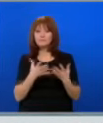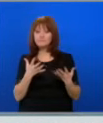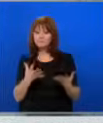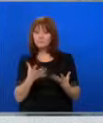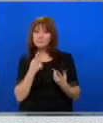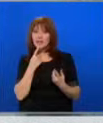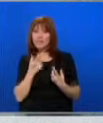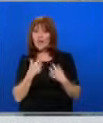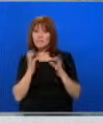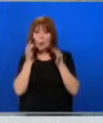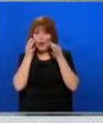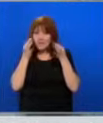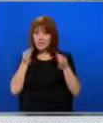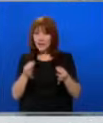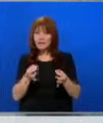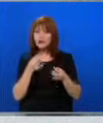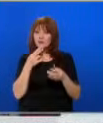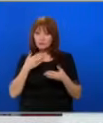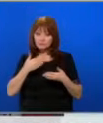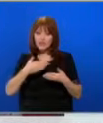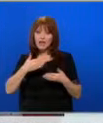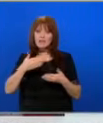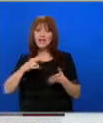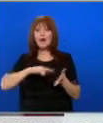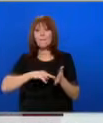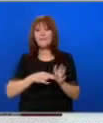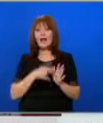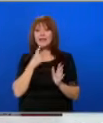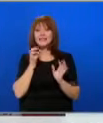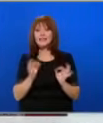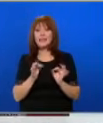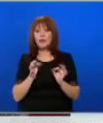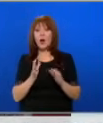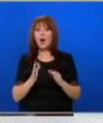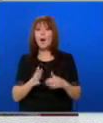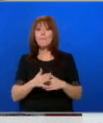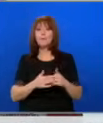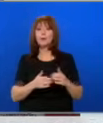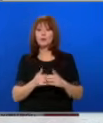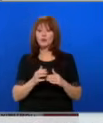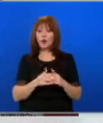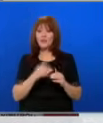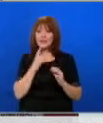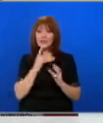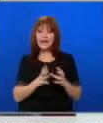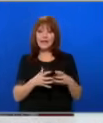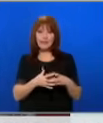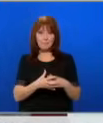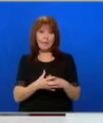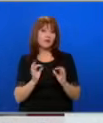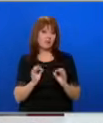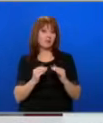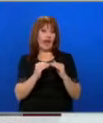за безопасност и е следвал плана за сигурност на кораба. Подготовката на екипажите съм убеден, че е на ниво.